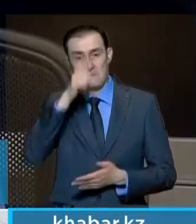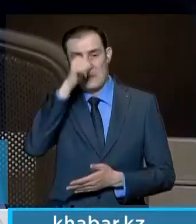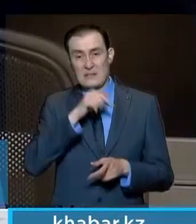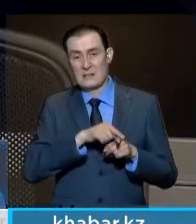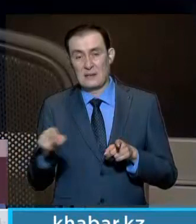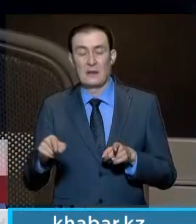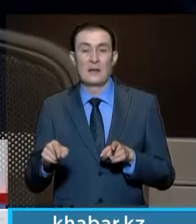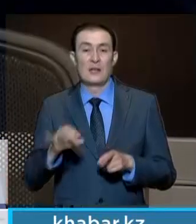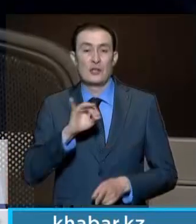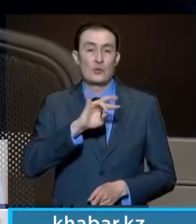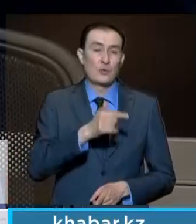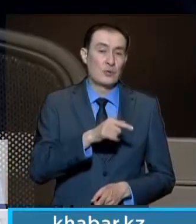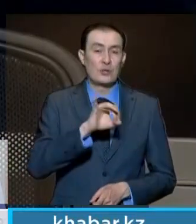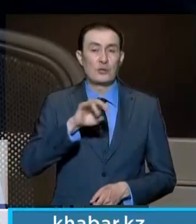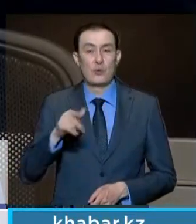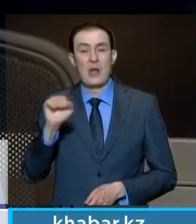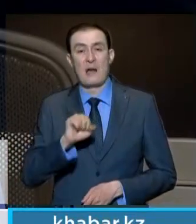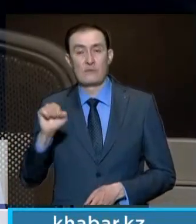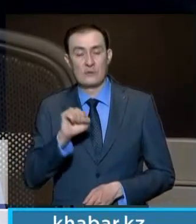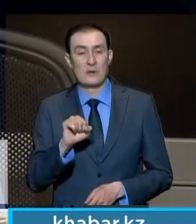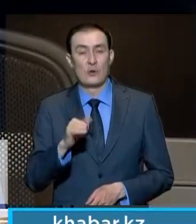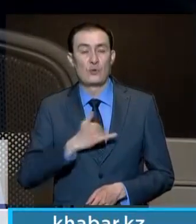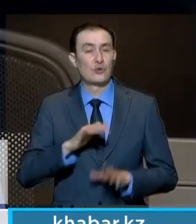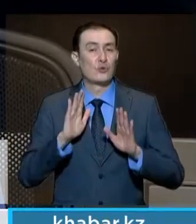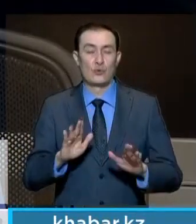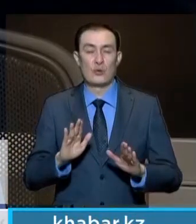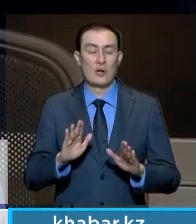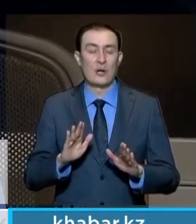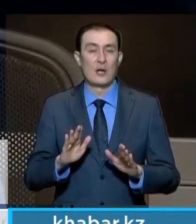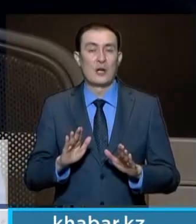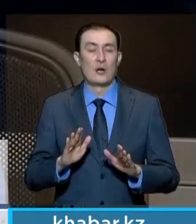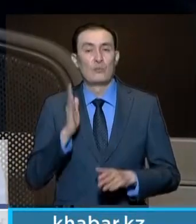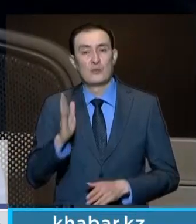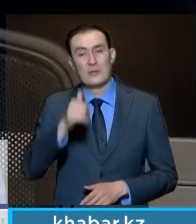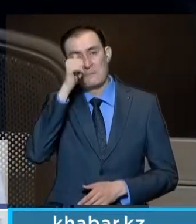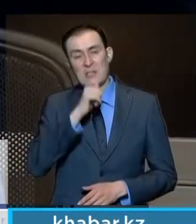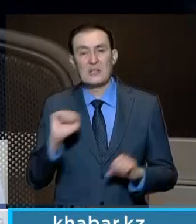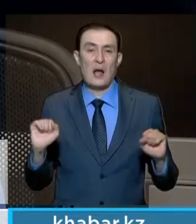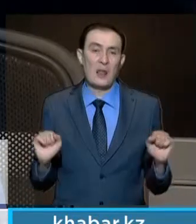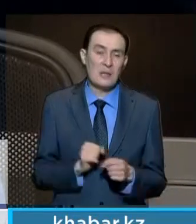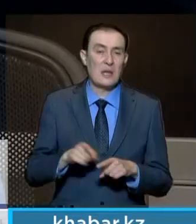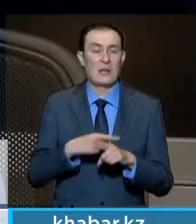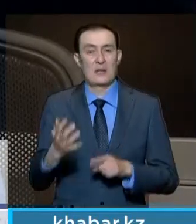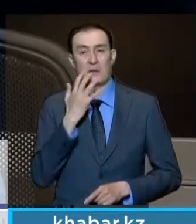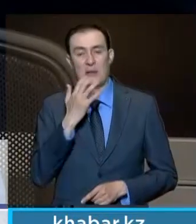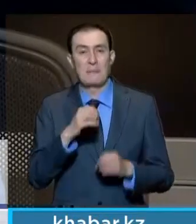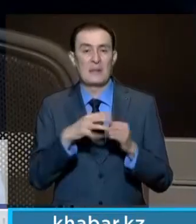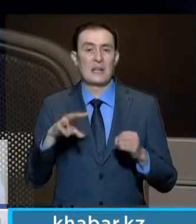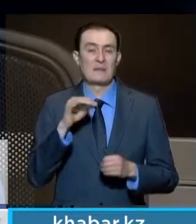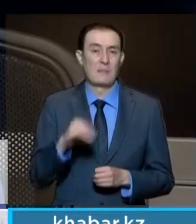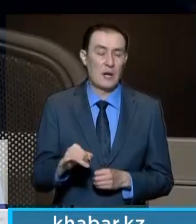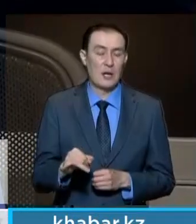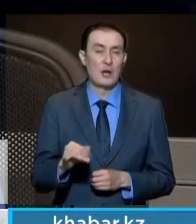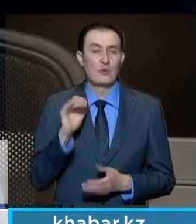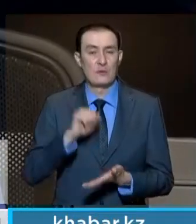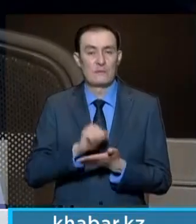это июня, июля, августа, здесь у нас лишь только данные есть, будет месяц холоднее или теплее. То есть 15 мая мы